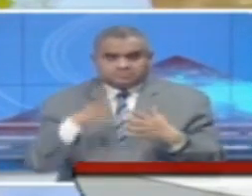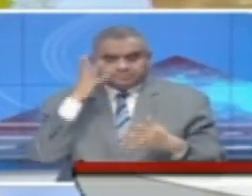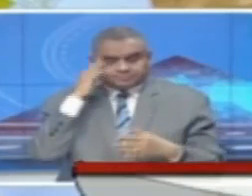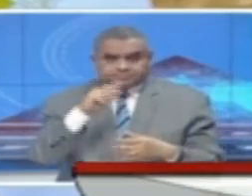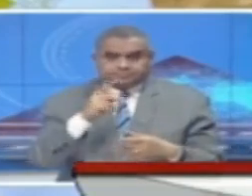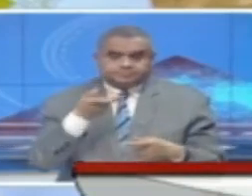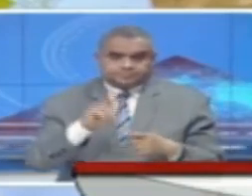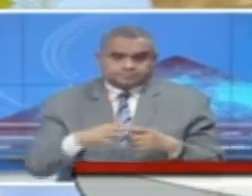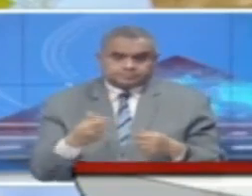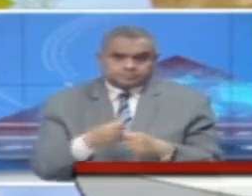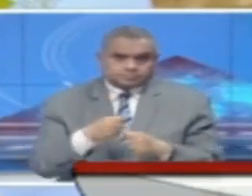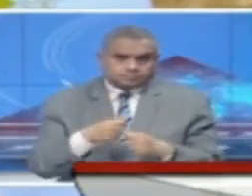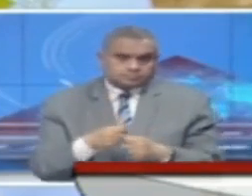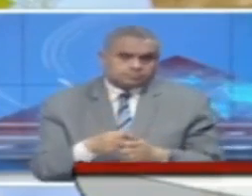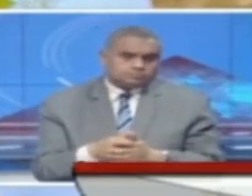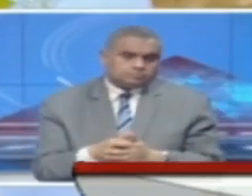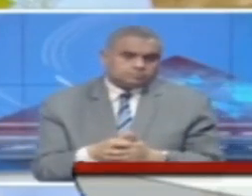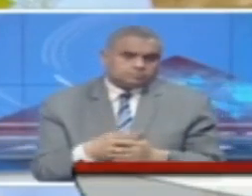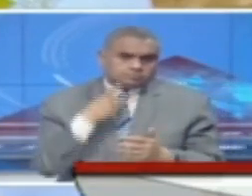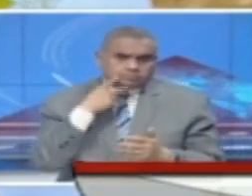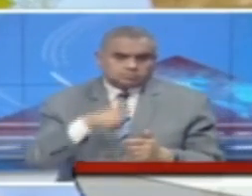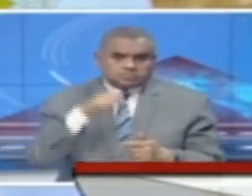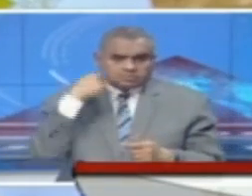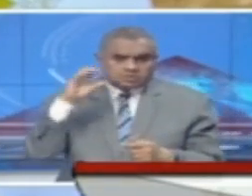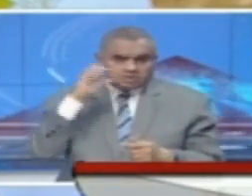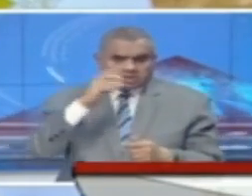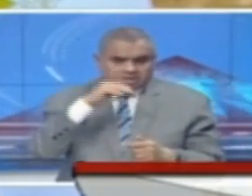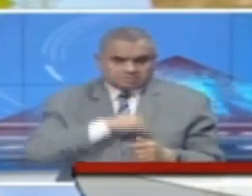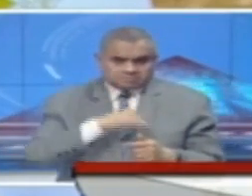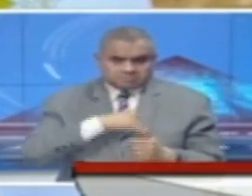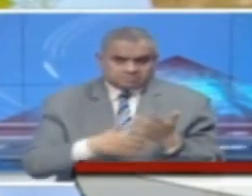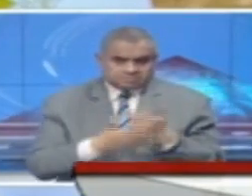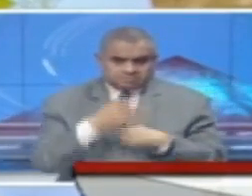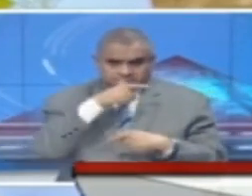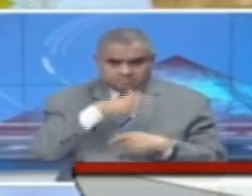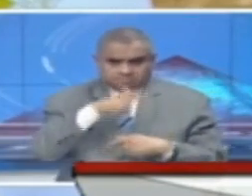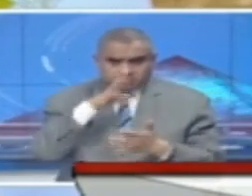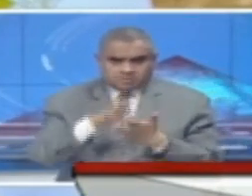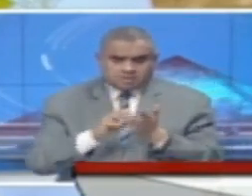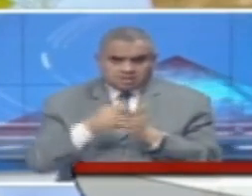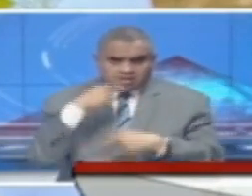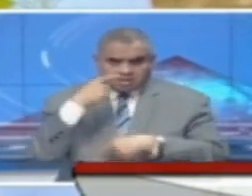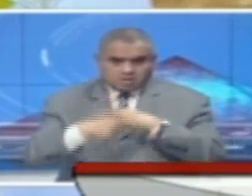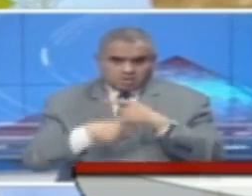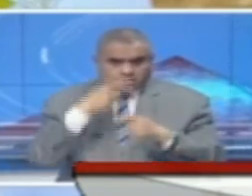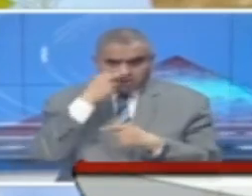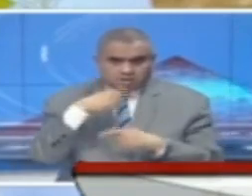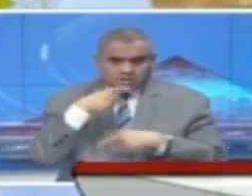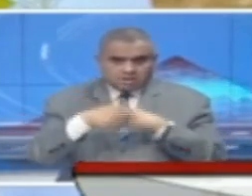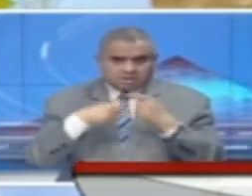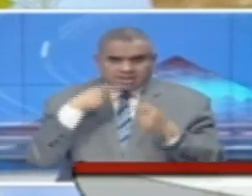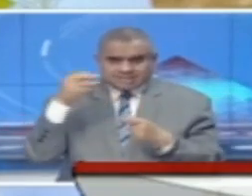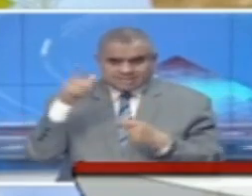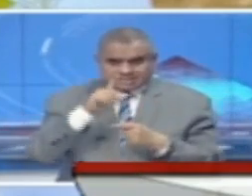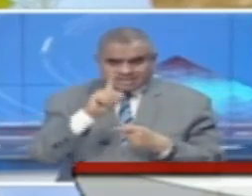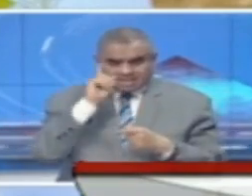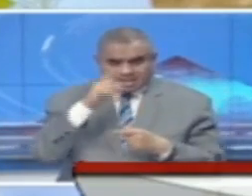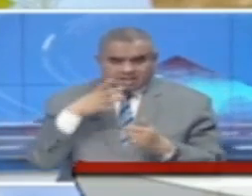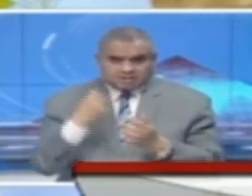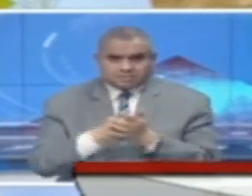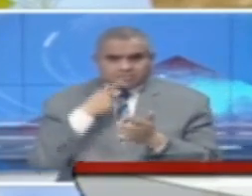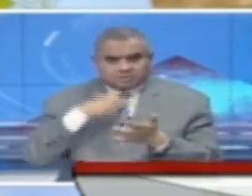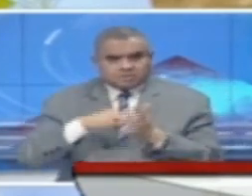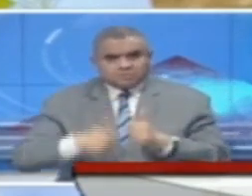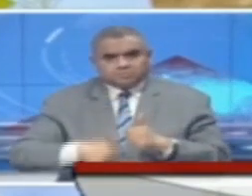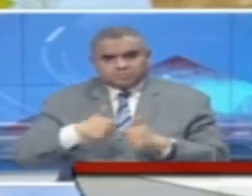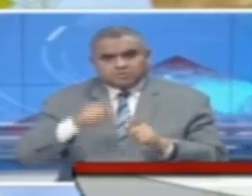أعتقد مصر هتوصل لآفاق، وكما قال الرئيس وعدنا في بداية توليه ان مصر هتبقى ام الدنيا وقد الدنيا، وقد حدث